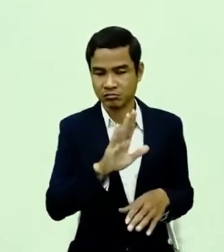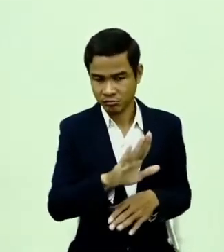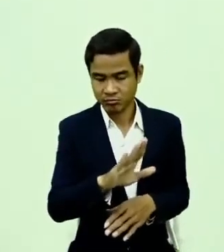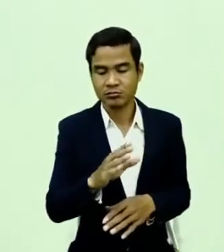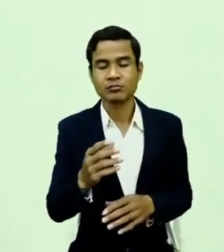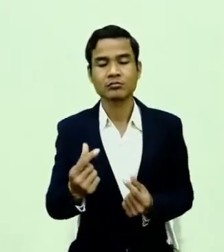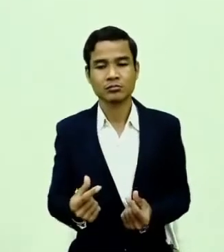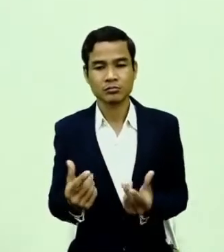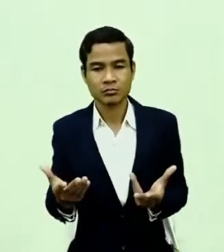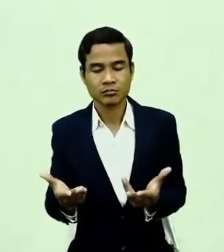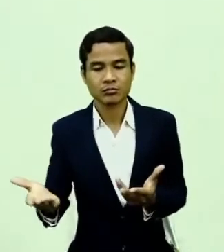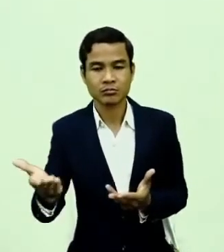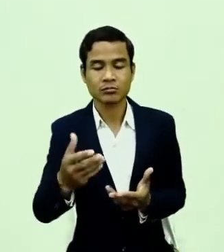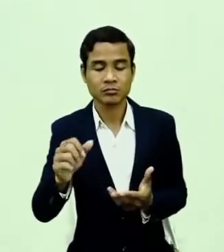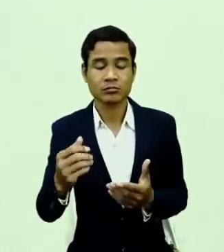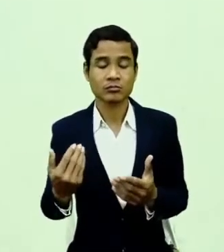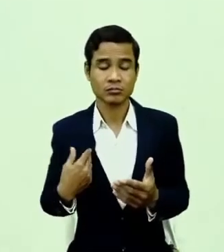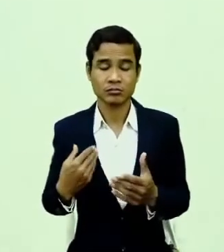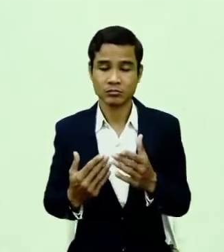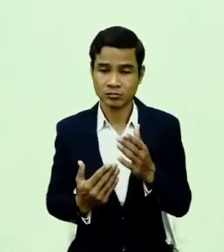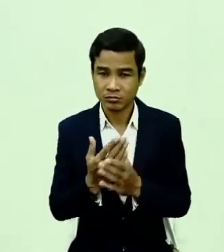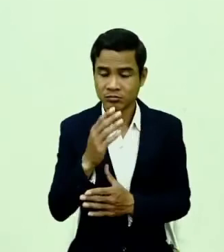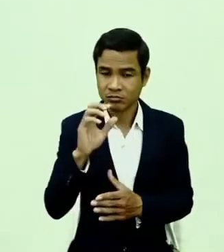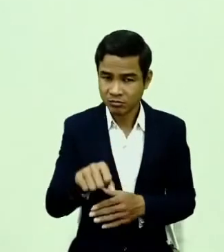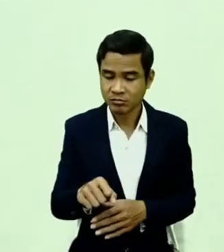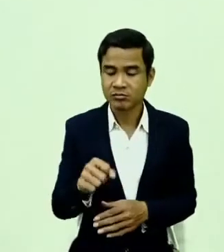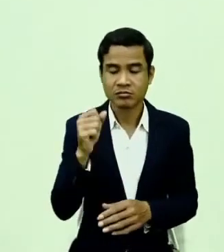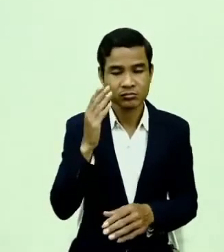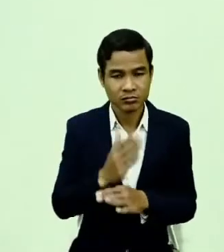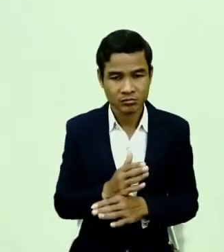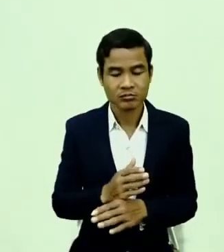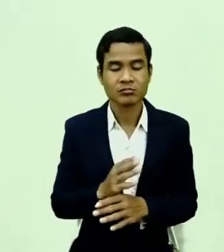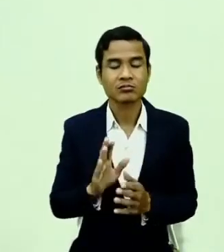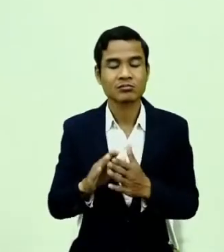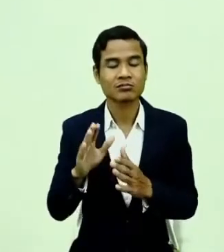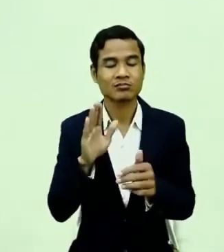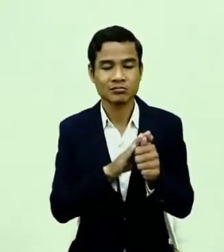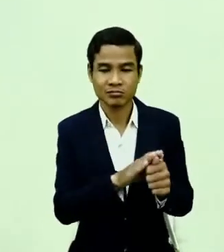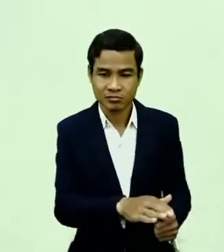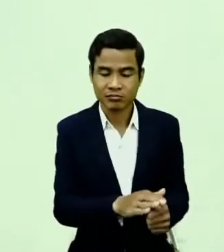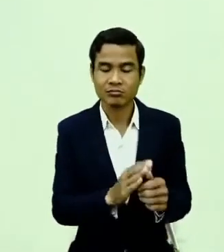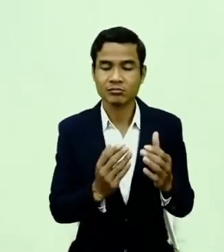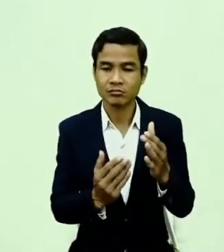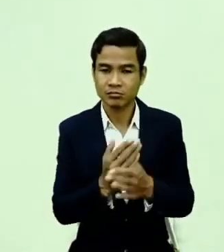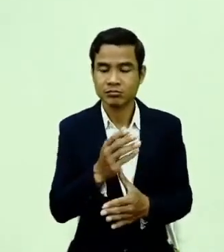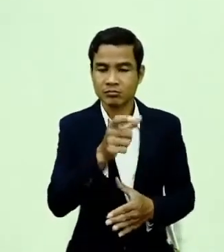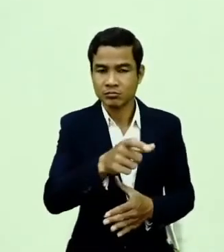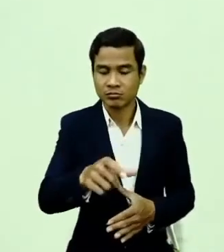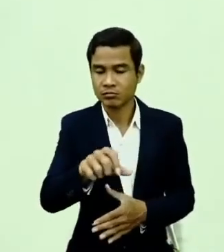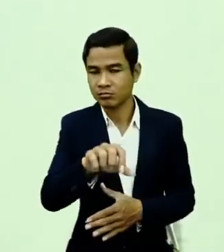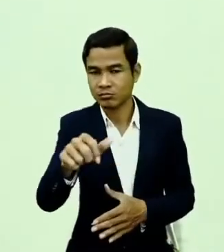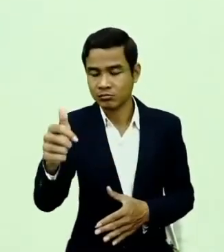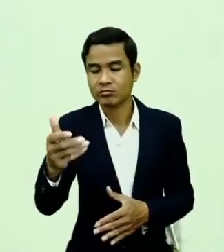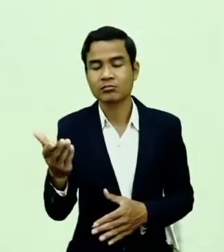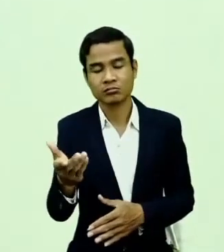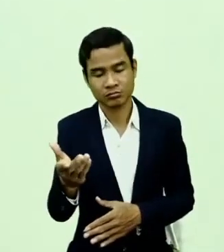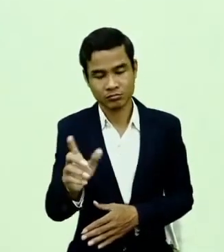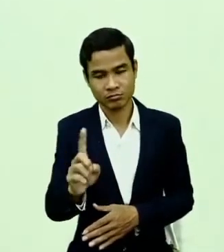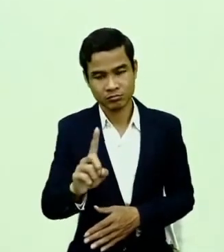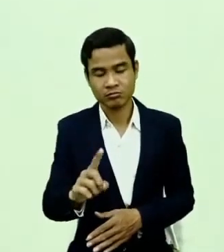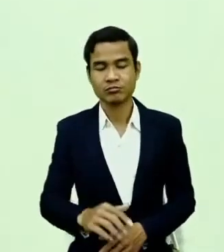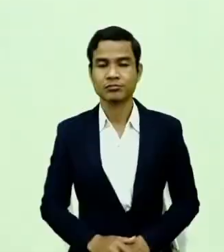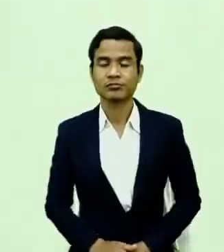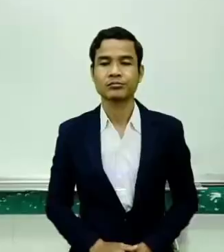chứ nế, con miên sứt tà trâm trời tờ rùm lốp lư sứt nẹ đọt tầy phong đài. Chà.